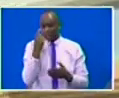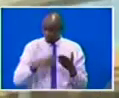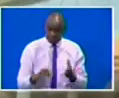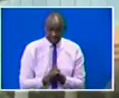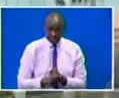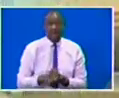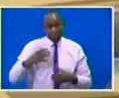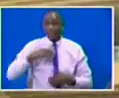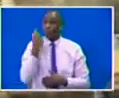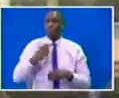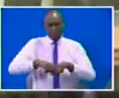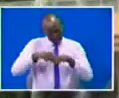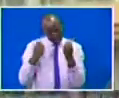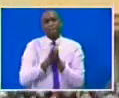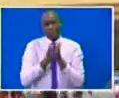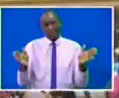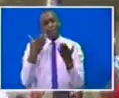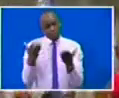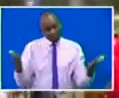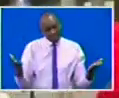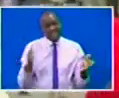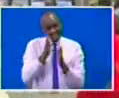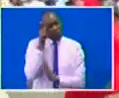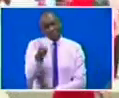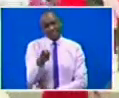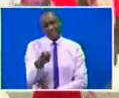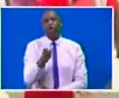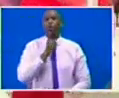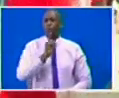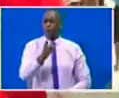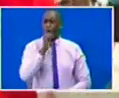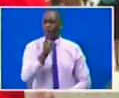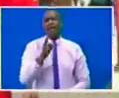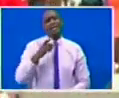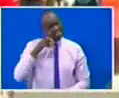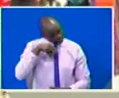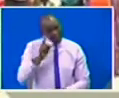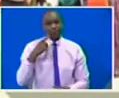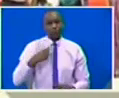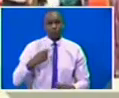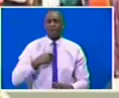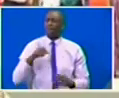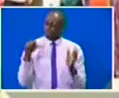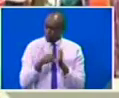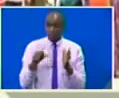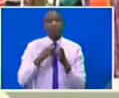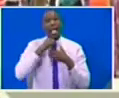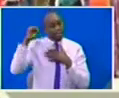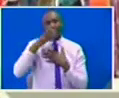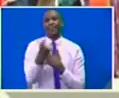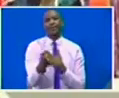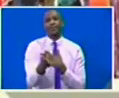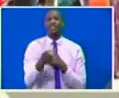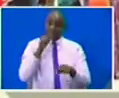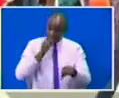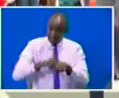na atakayevunja mali ya umma hasa reli hii ya kisasa, na akitoa onyo kwamba huenda akatia kidole kwa kunyongwa kwa yeyote yule kuhusiana